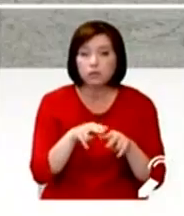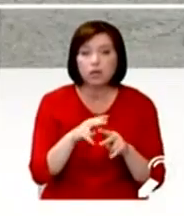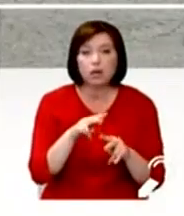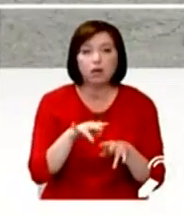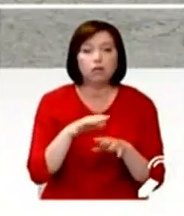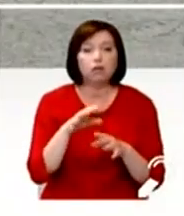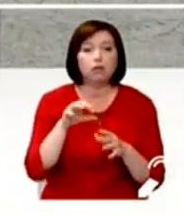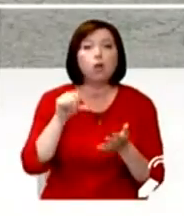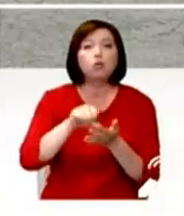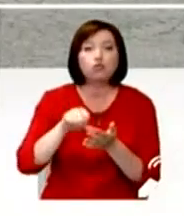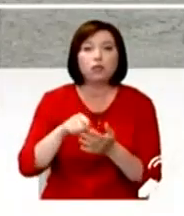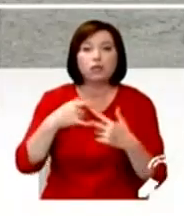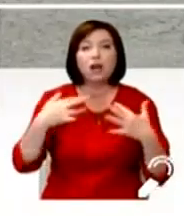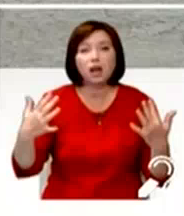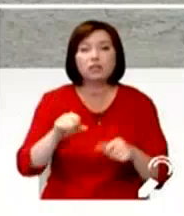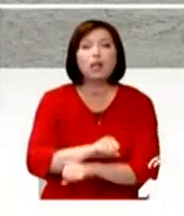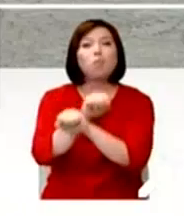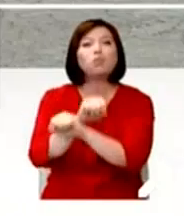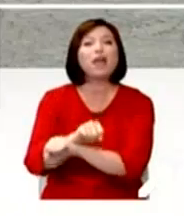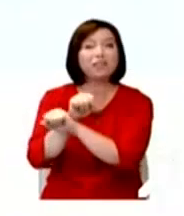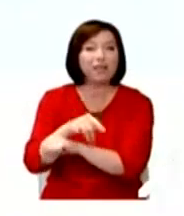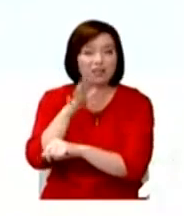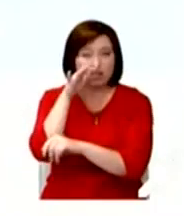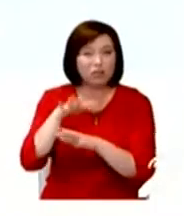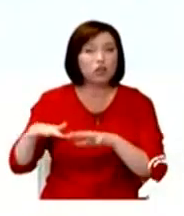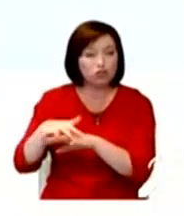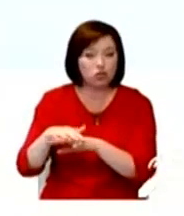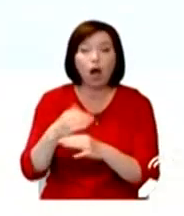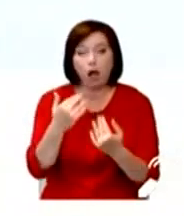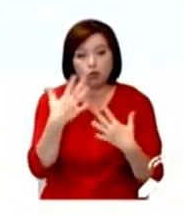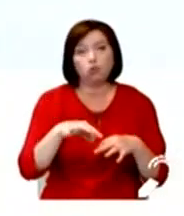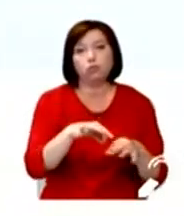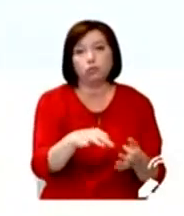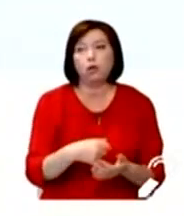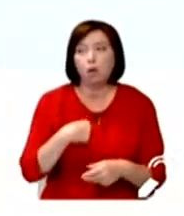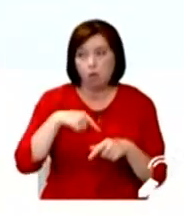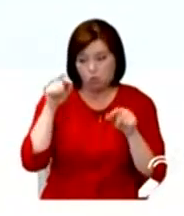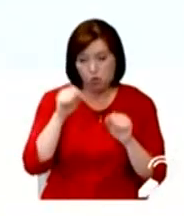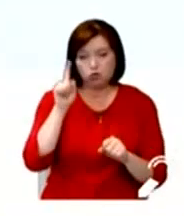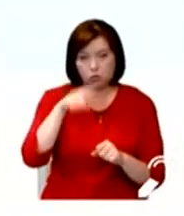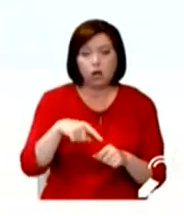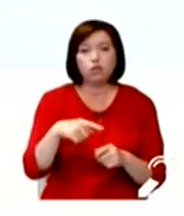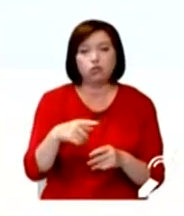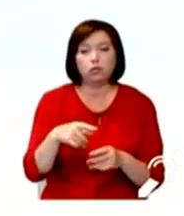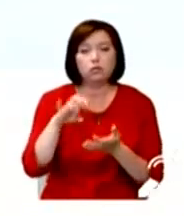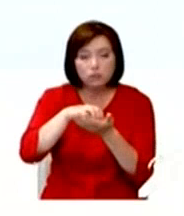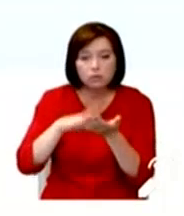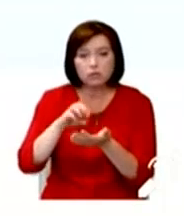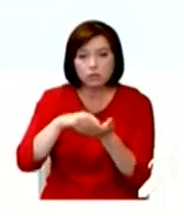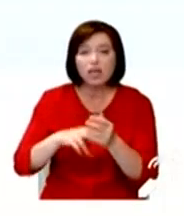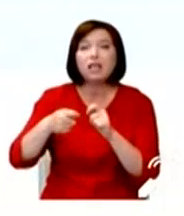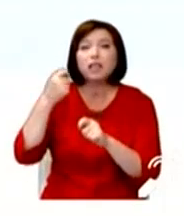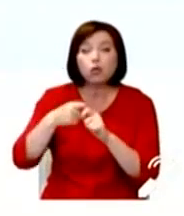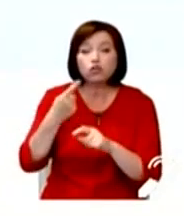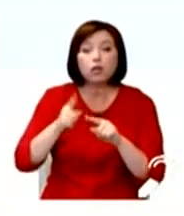fluxul de participanți la diverse proteste din Chișinău. Avem de gând să ieșim și în afara municipiului Chișinău și să documentăm